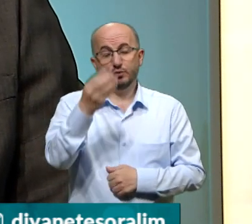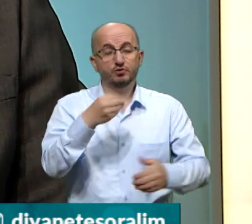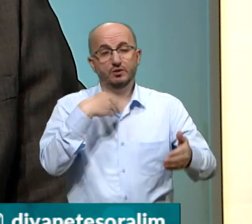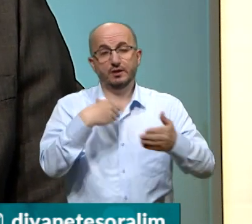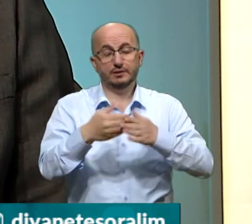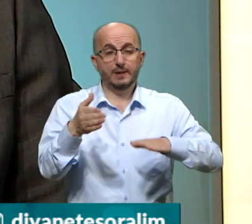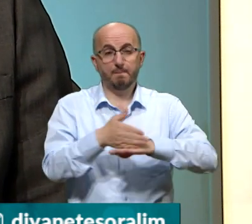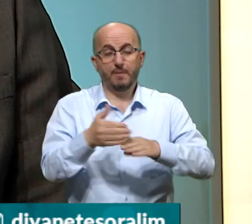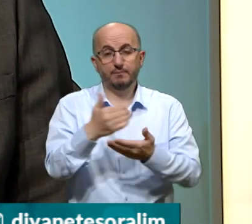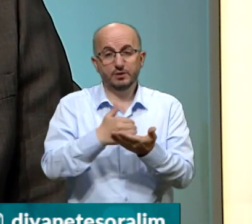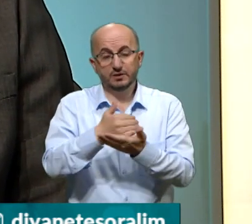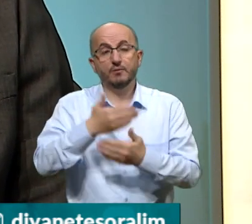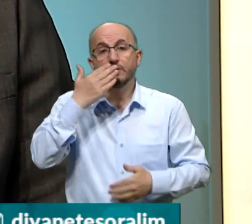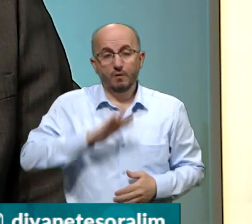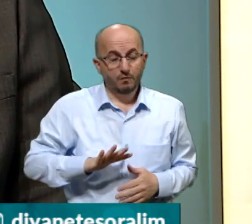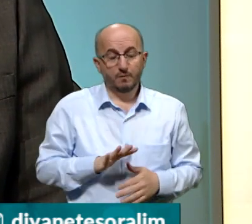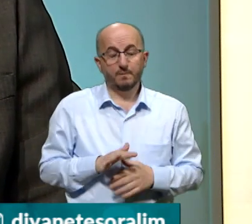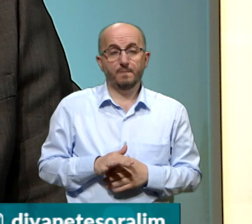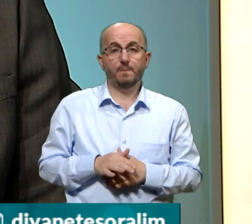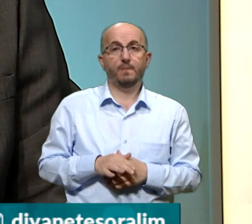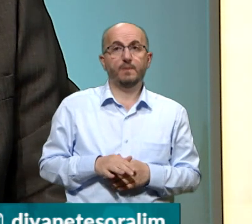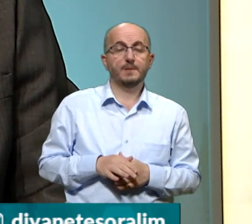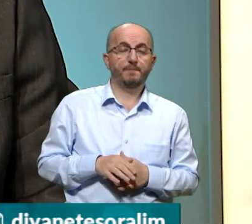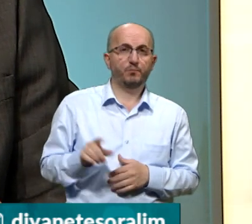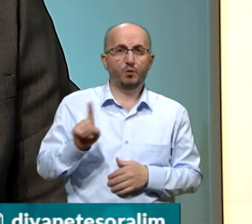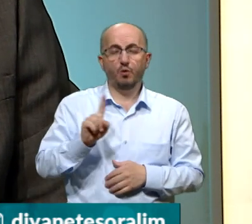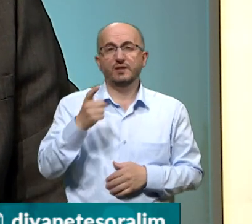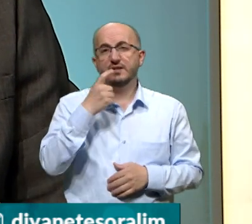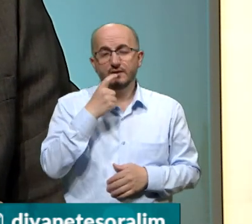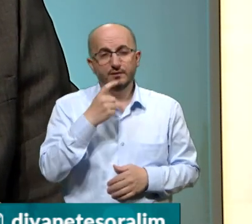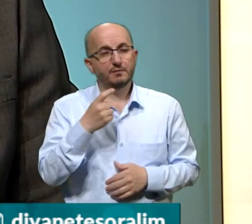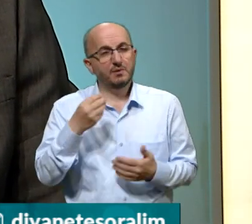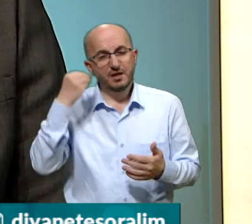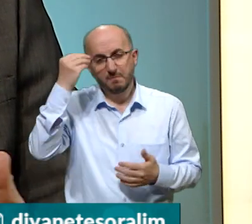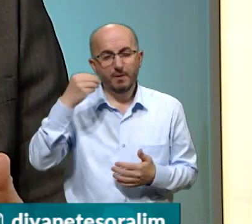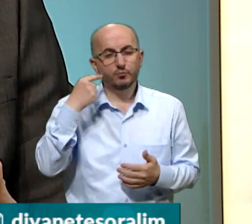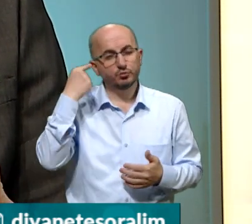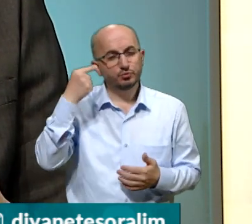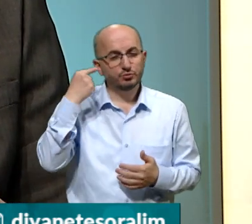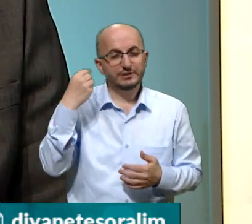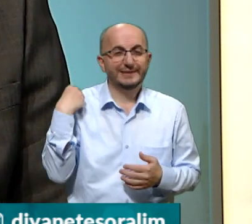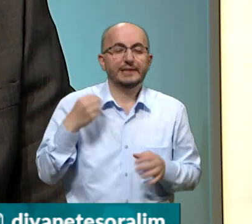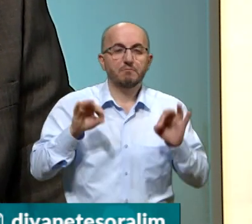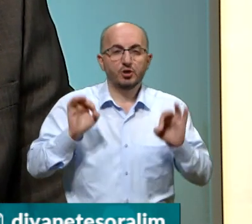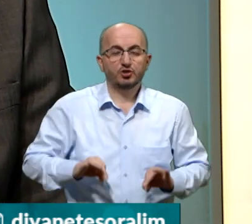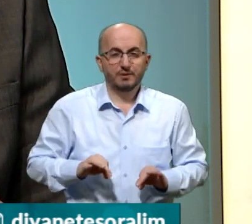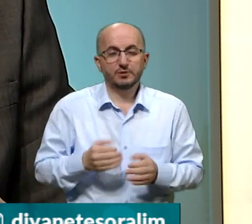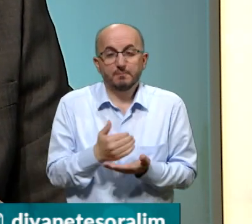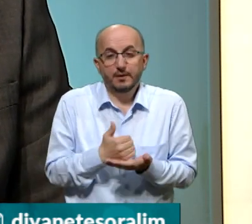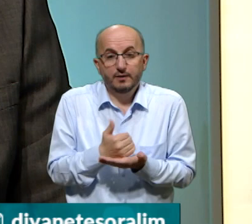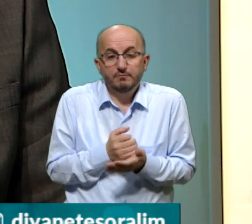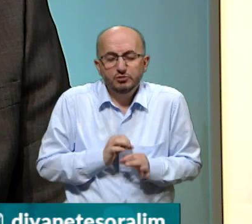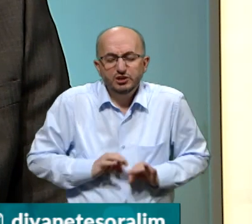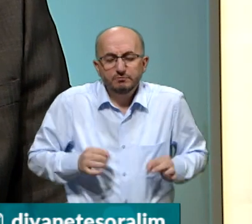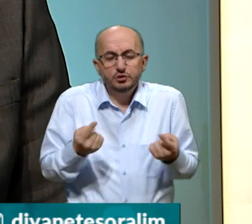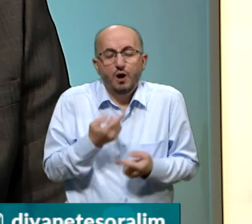bir mal birikimi yok Bu öyle değil 10 yıllık bir İmam Efendi düşünün daha yeni imamlığı başlamış birikim olarak